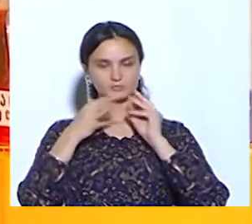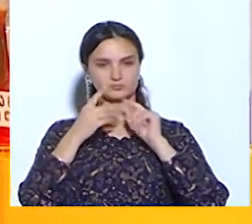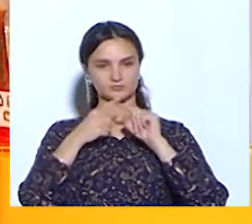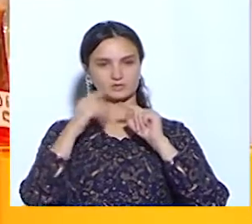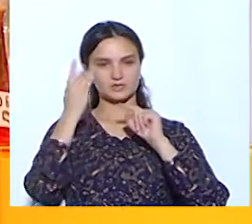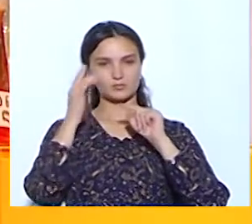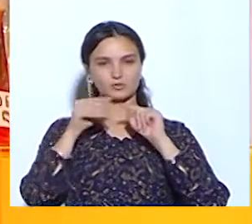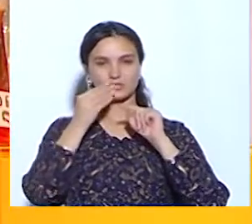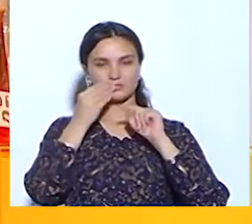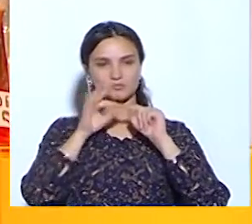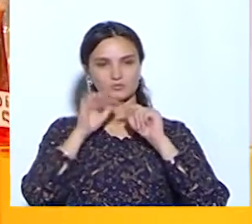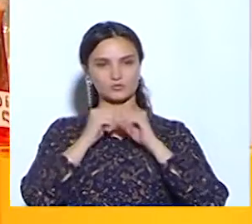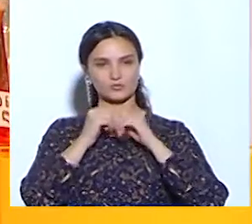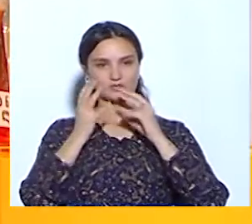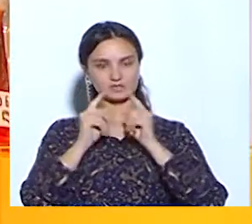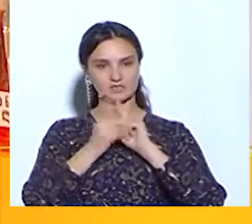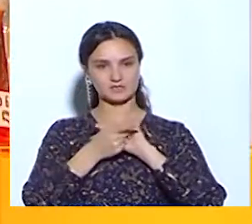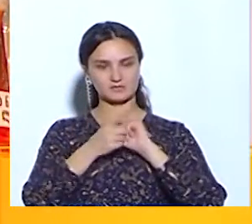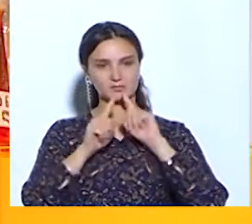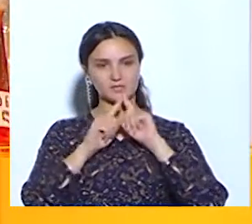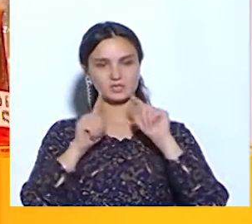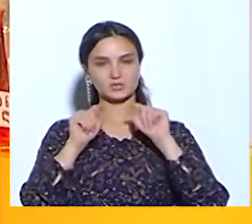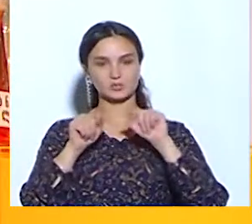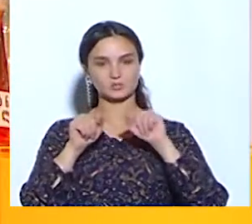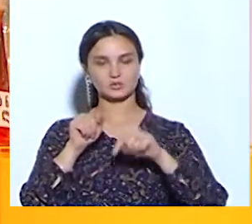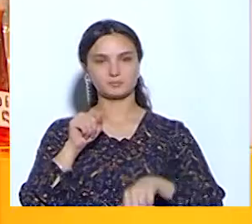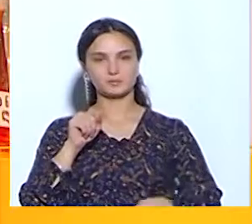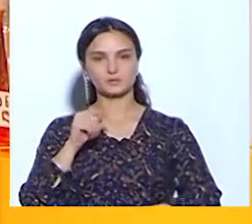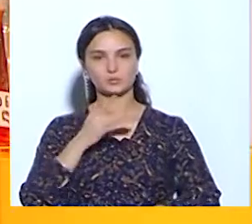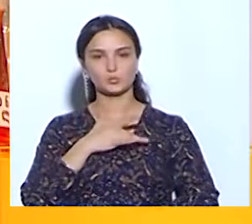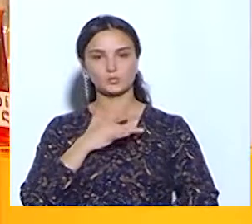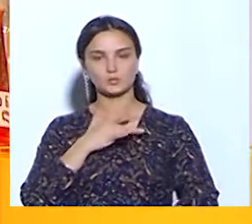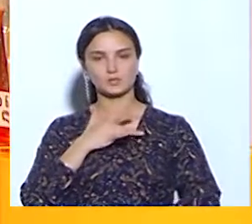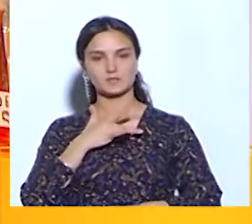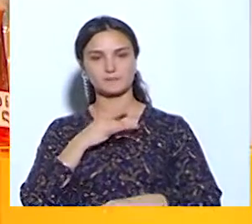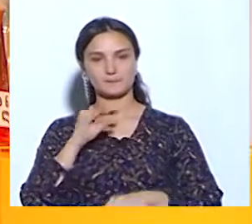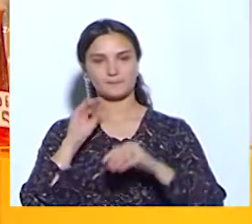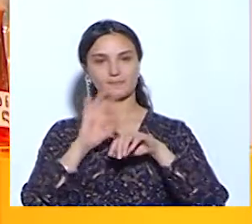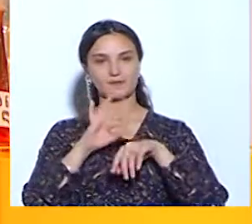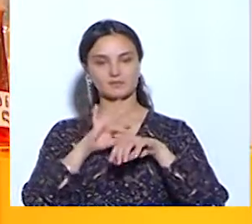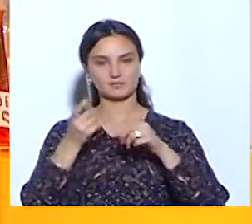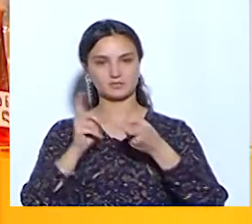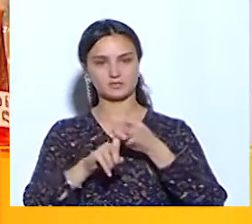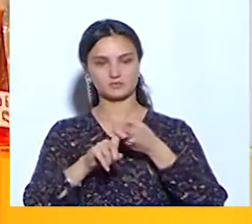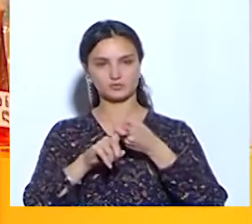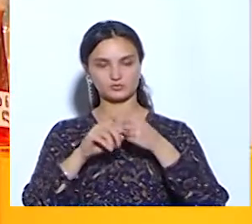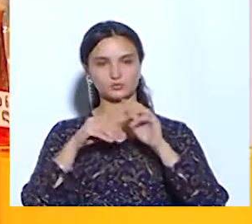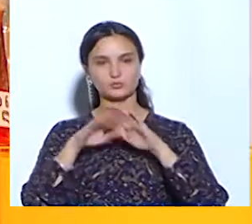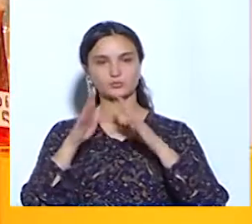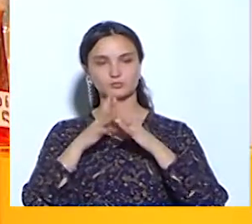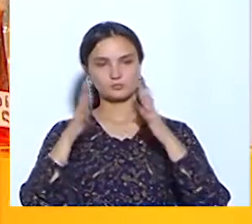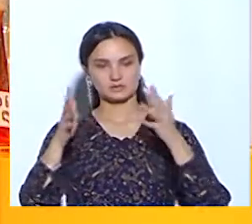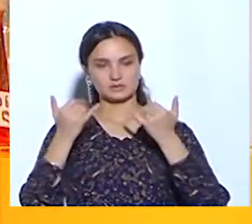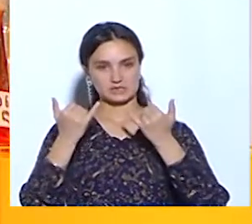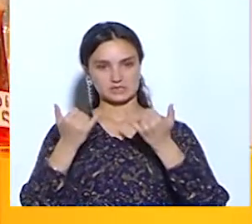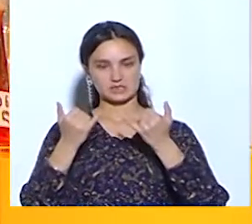წარმოდგენა კვებაზე ყოველდღიურად იცვლება, განსაკუთრებით გულსიძავთა სისტემის დაავადებებთან კავშირში. Უფრო მეტიც,